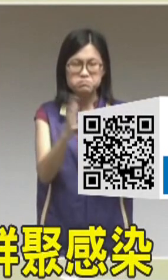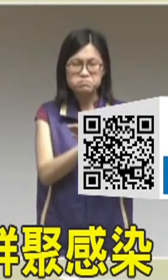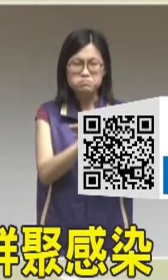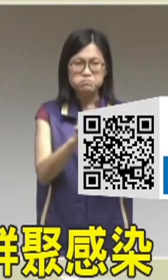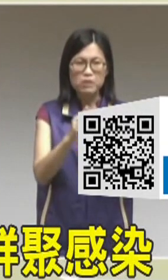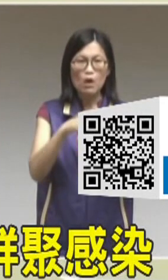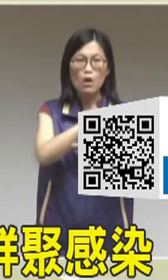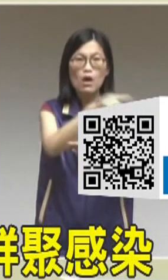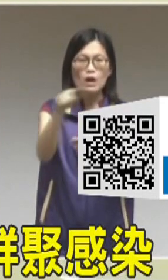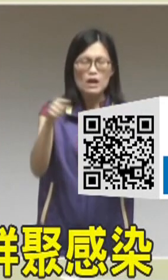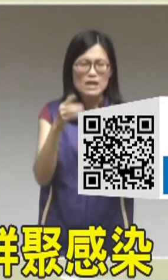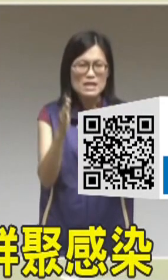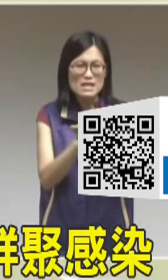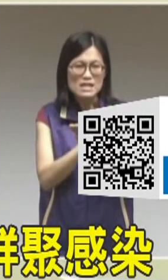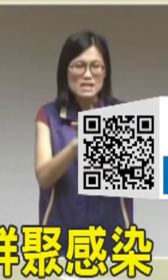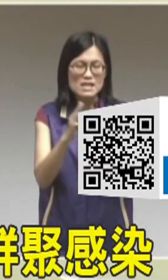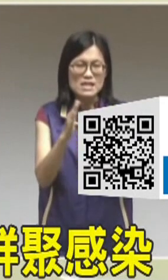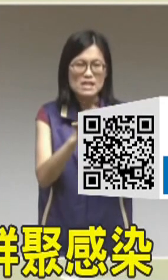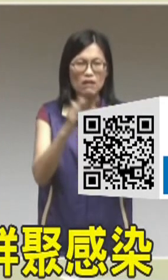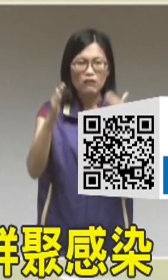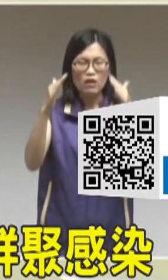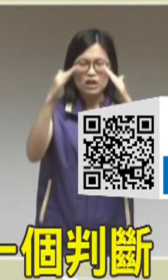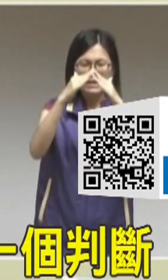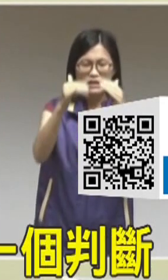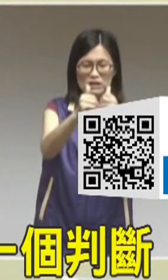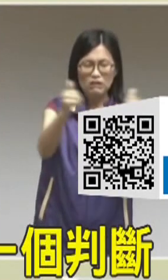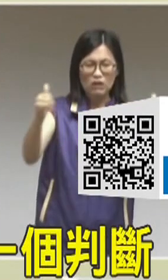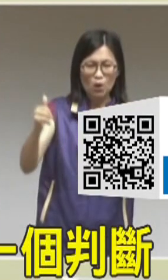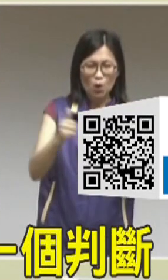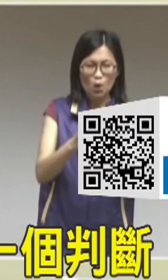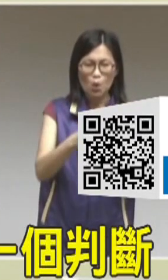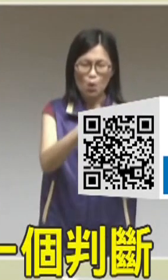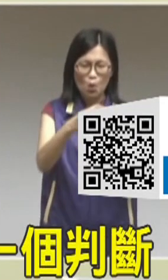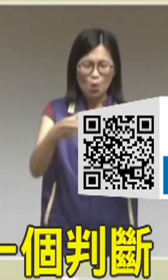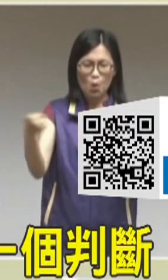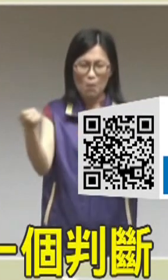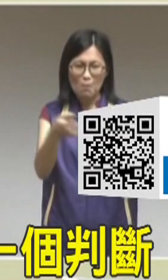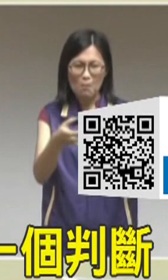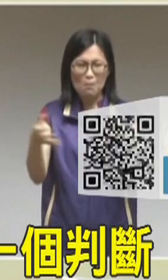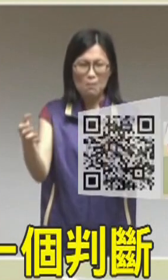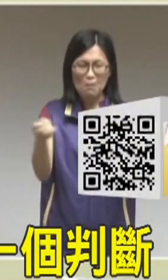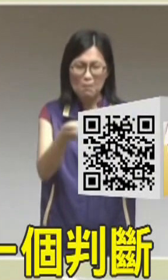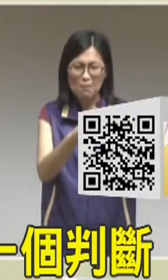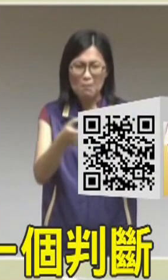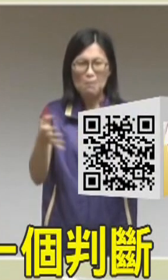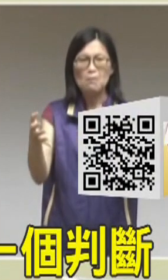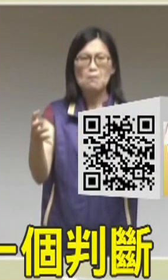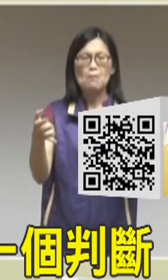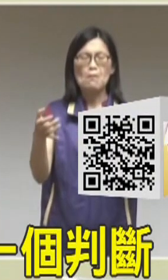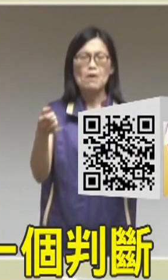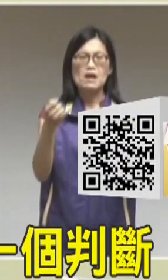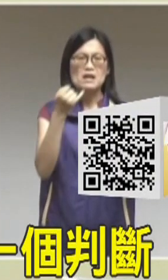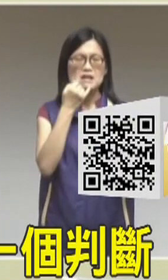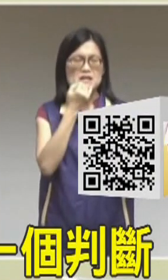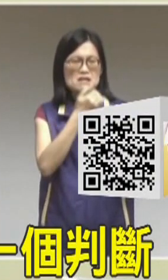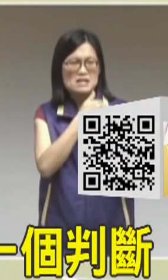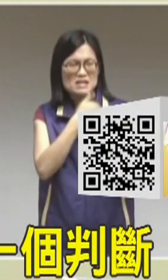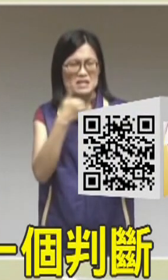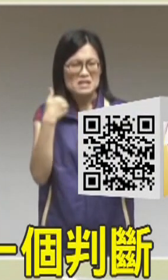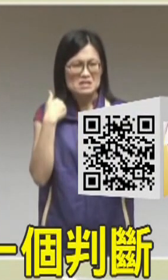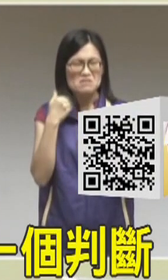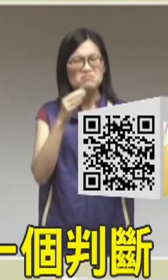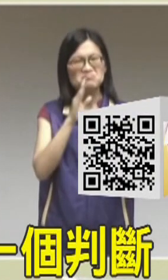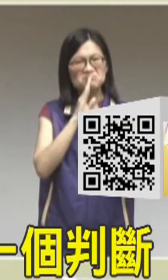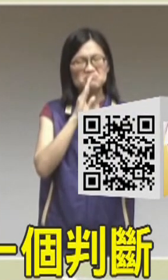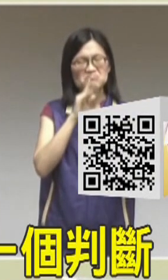一个家族的群聚感染应该是非常的这个可以做这样的一